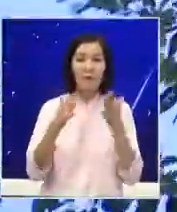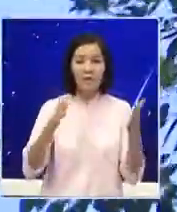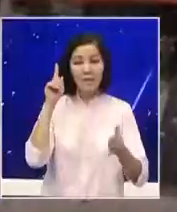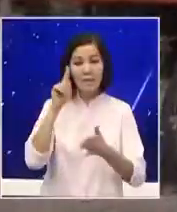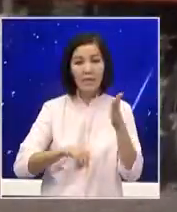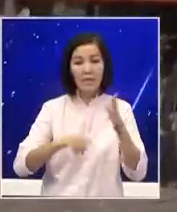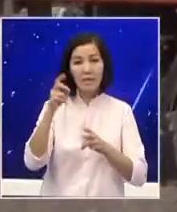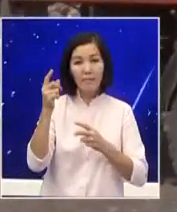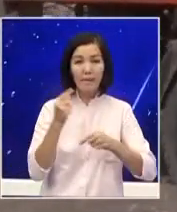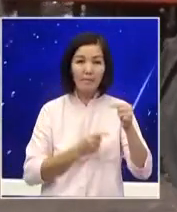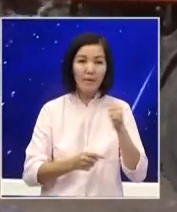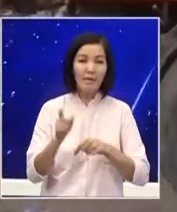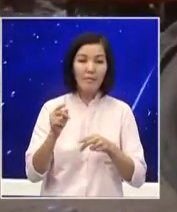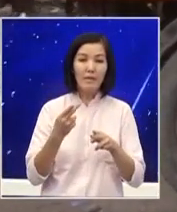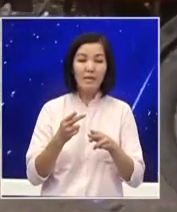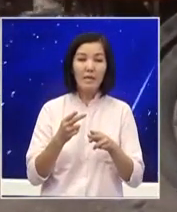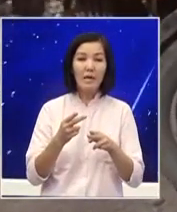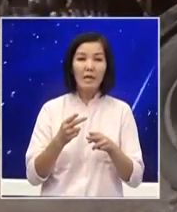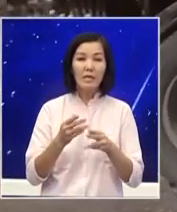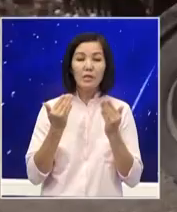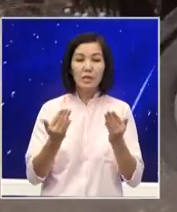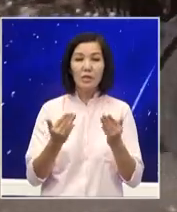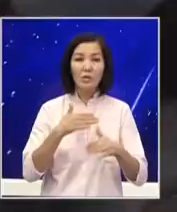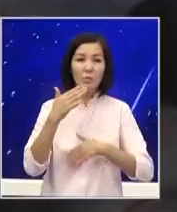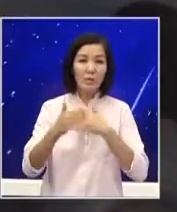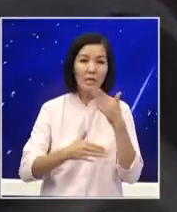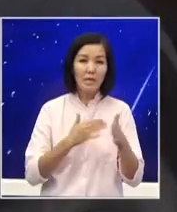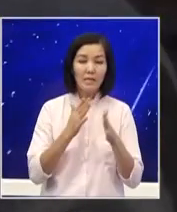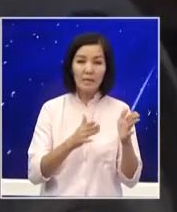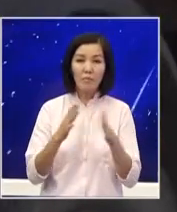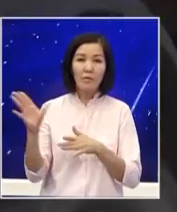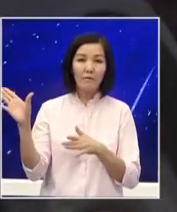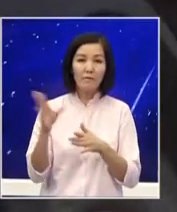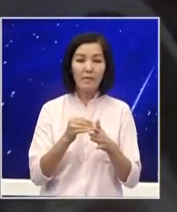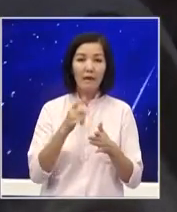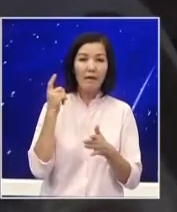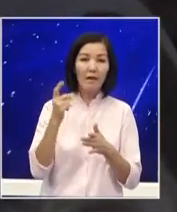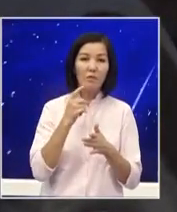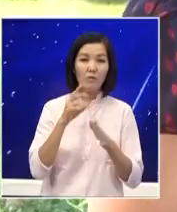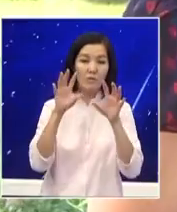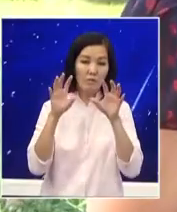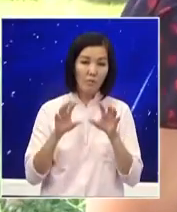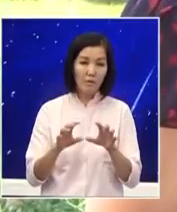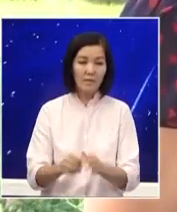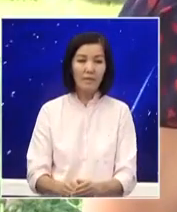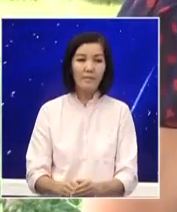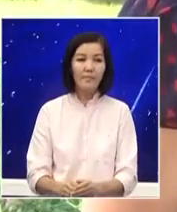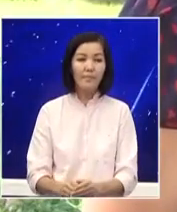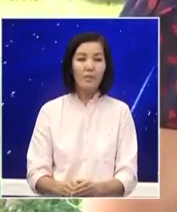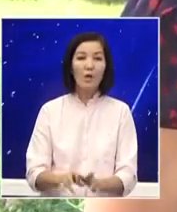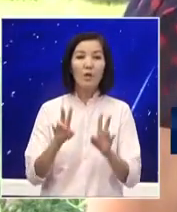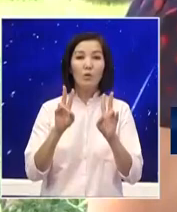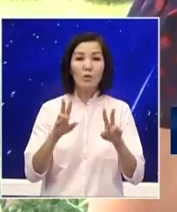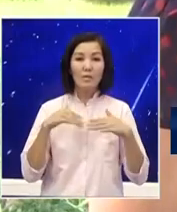предприниматели чья организации смогут взяться за утилизацию мусора соблюдением всех норм экологического кодекса сожалению то что он на